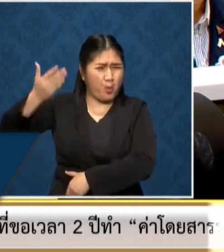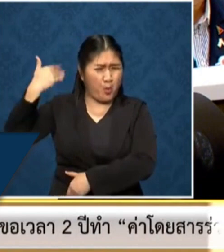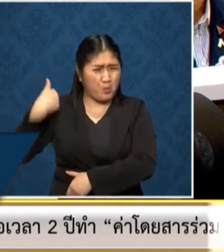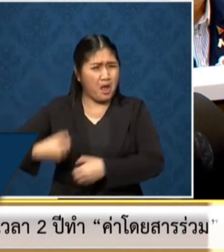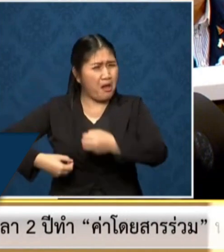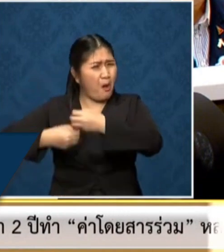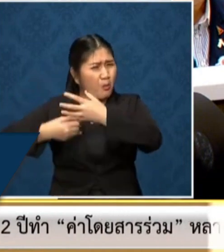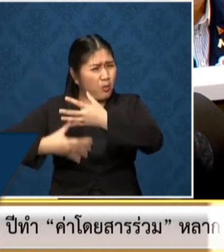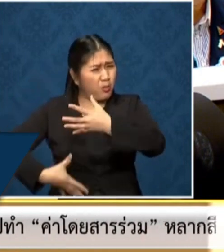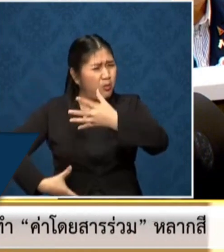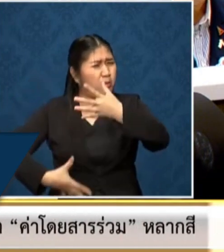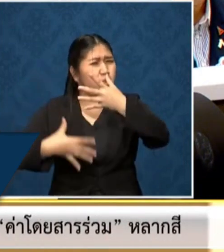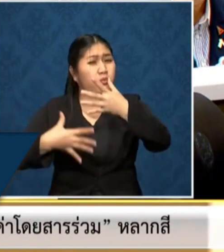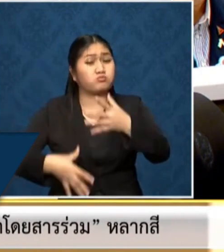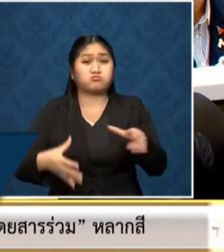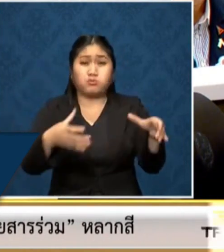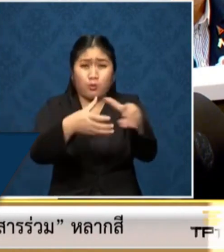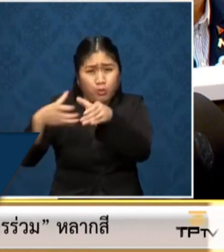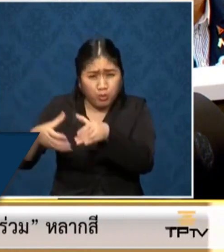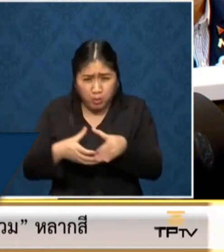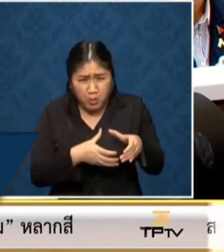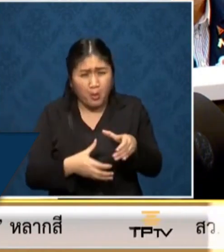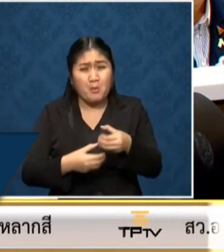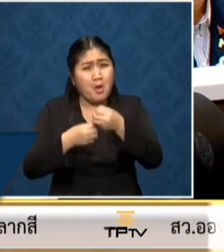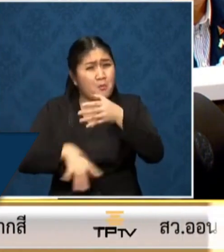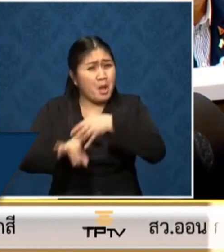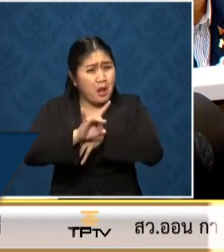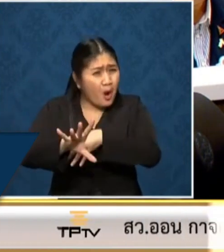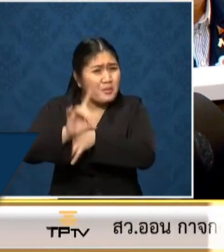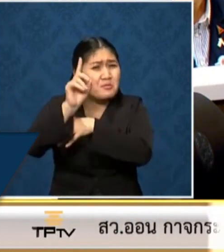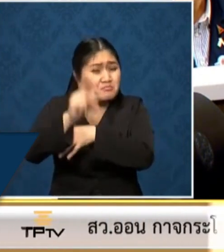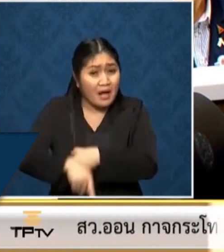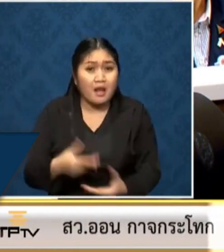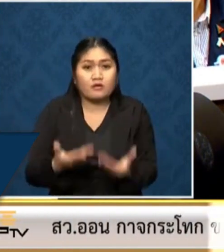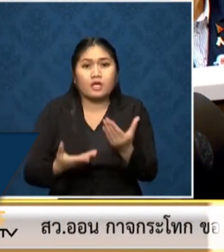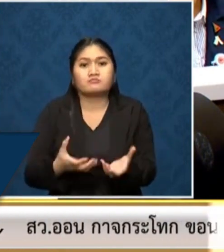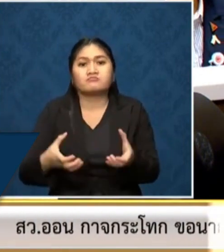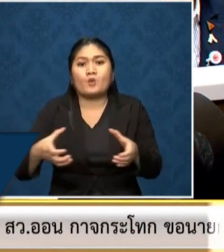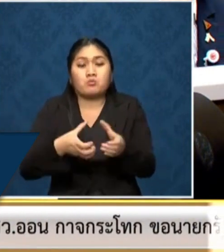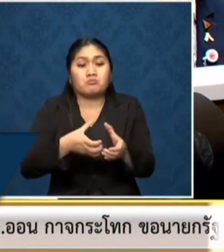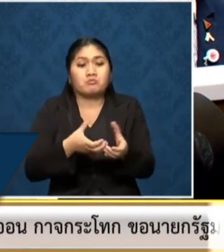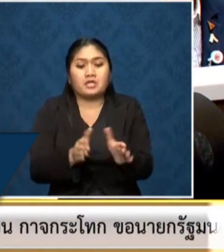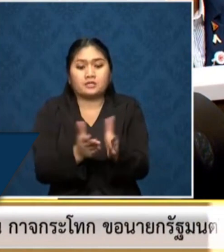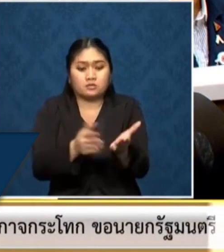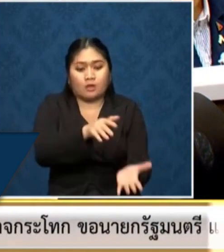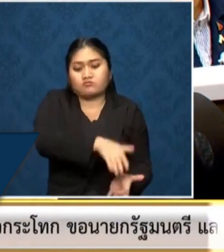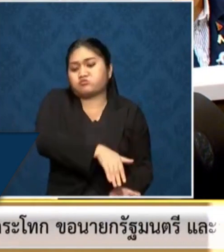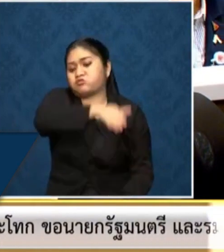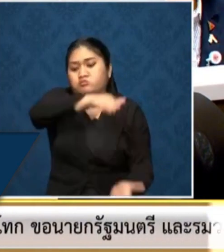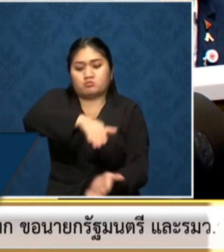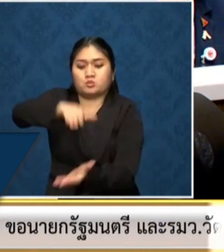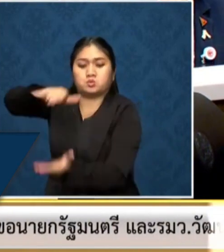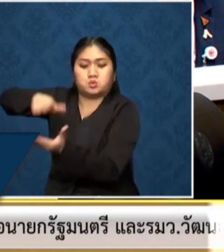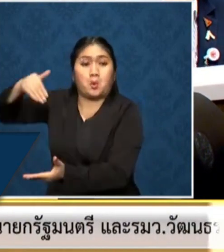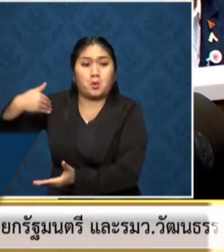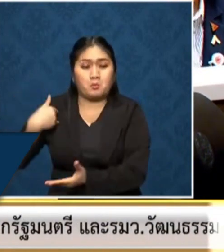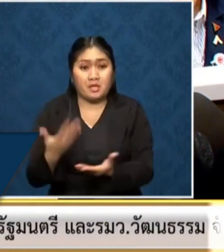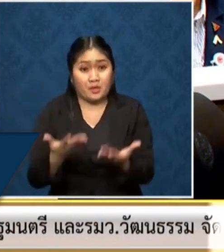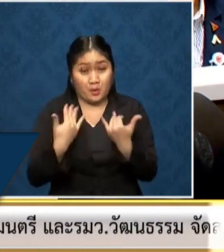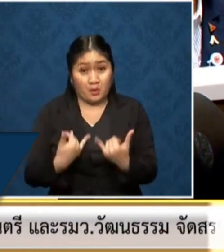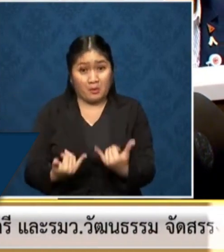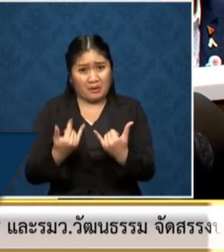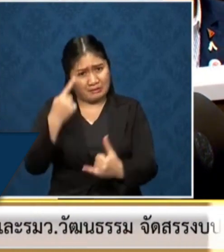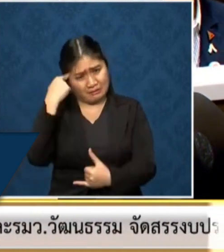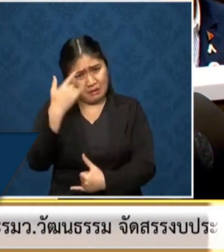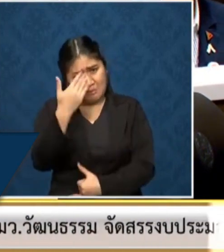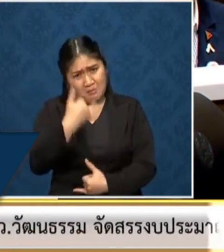มาย ไม่รู้ อร้อยไปี่พั widgetบาง contexts ตั้งสูงแบบนี้ผมกยเก็บไ้และผมก็สงสัยวทำไมปีนี้ส